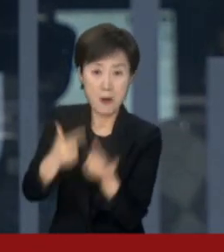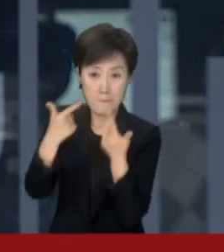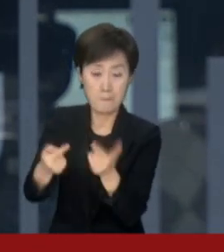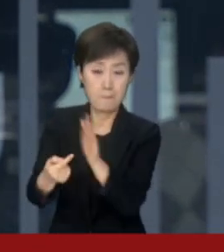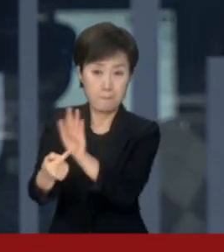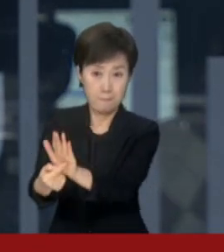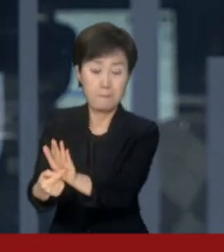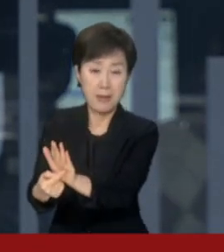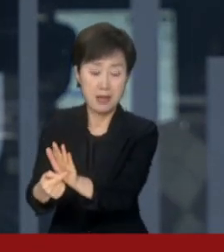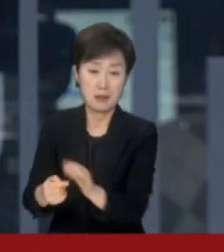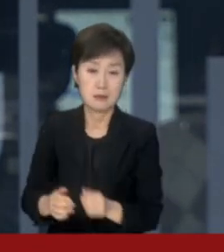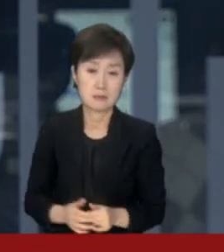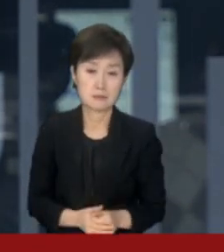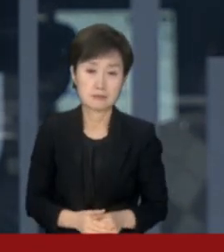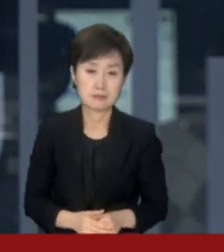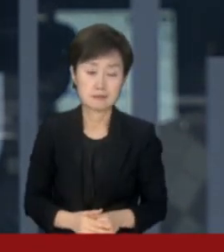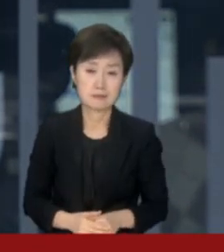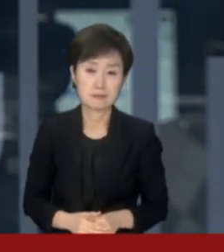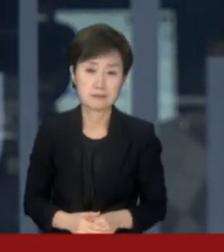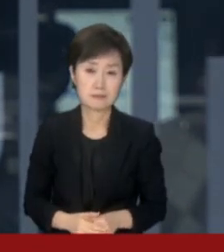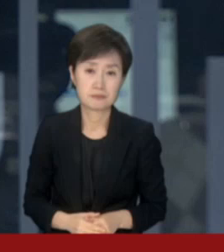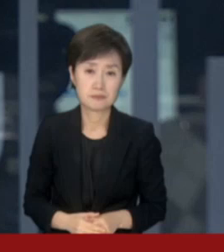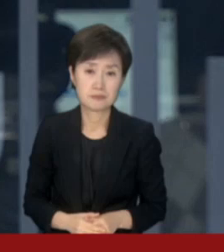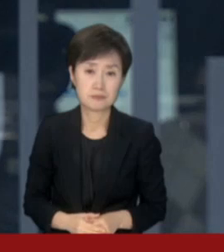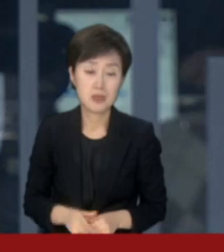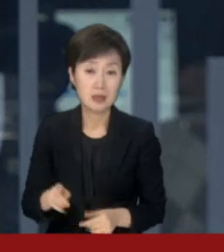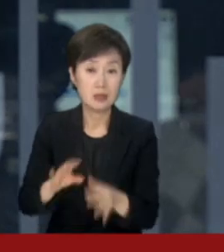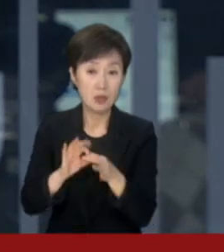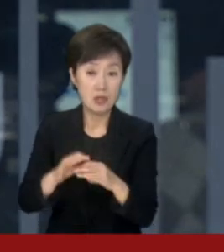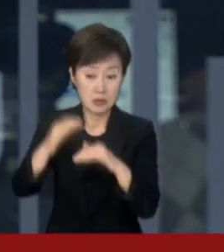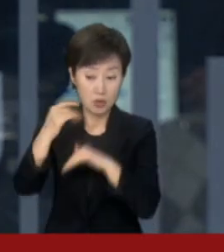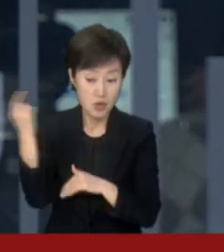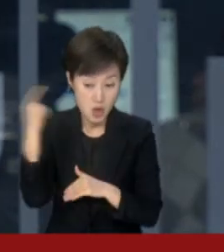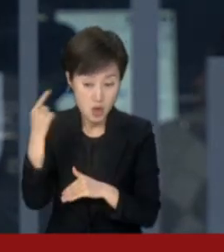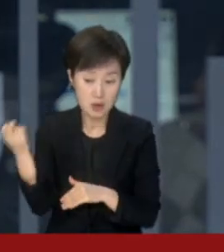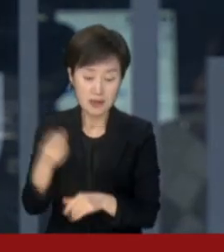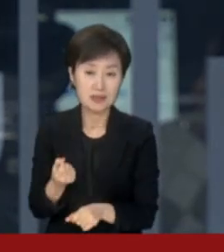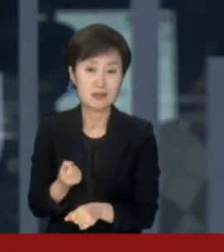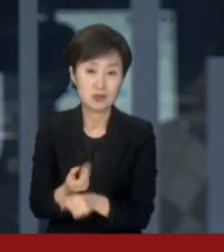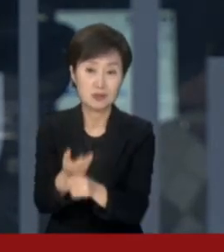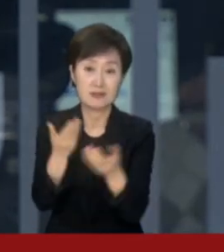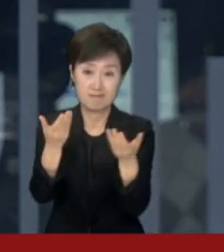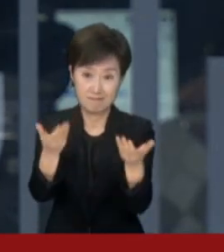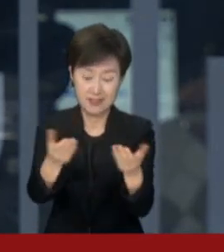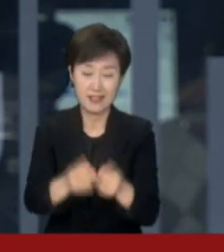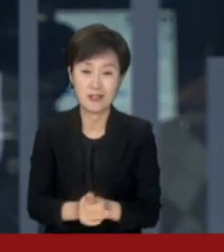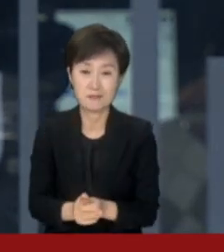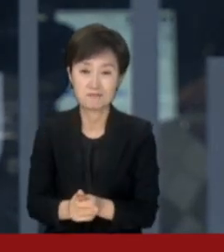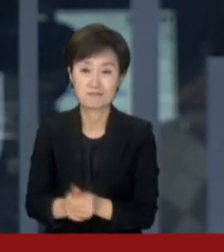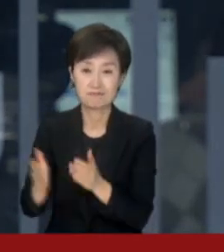한다고 징계 배경을 설명을 했는데요. 관련 내용 또 이어진 정치 대담에서 저희 다뤄보도록 하겠습니다.